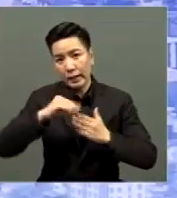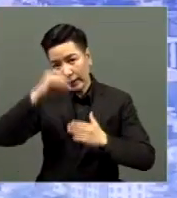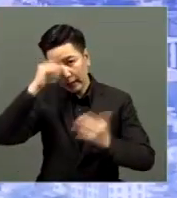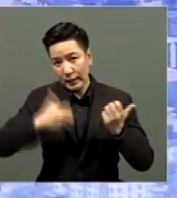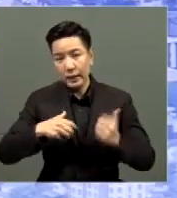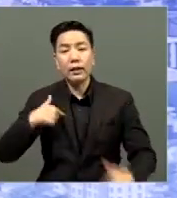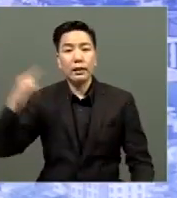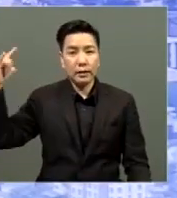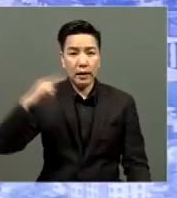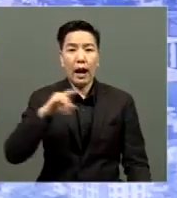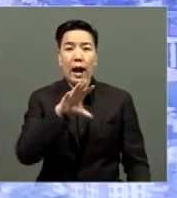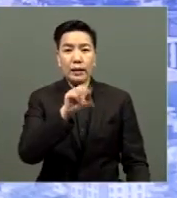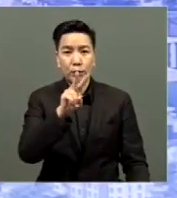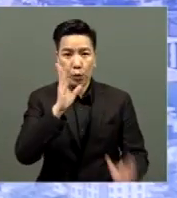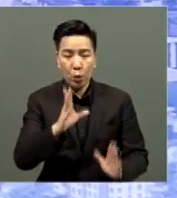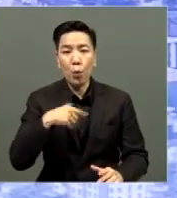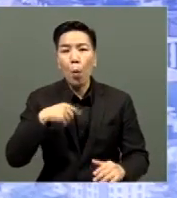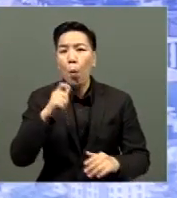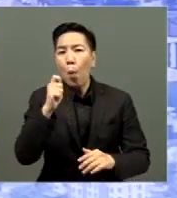เขาเรื่องของนักเรียนไทยที่ตกค้างที่ที่ราตินอเมริกานะครับในรอบล่าสุดนี้นะครับก็มีการพูดคุยกันนะครับพี่พี่จะนำเขากลับมามานะครับถึงประเทศไทยก็พบว่าทางสถานทูตเอกสถานเอกอัครราชทูตกรงบนโนสไอเรสนะครับก็เตรียมนักเรียนไทยที่จะกลับมานะครับจากอาร์เจนตินา52